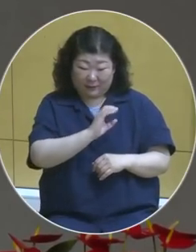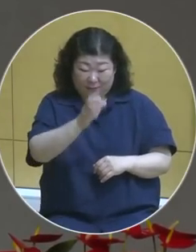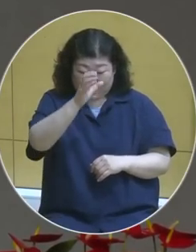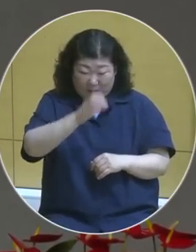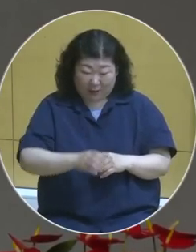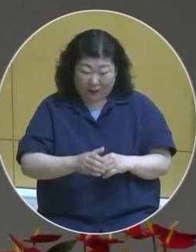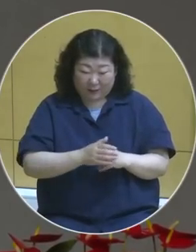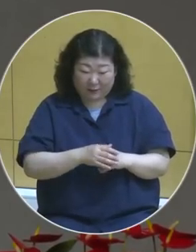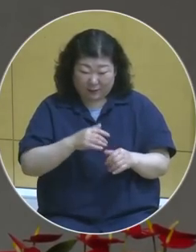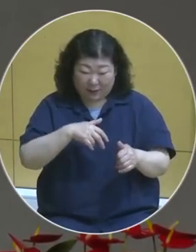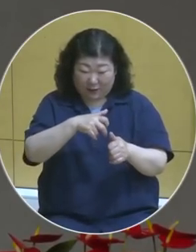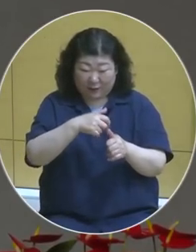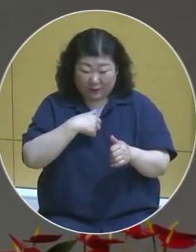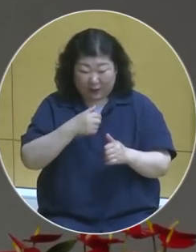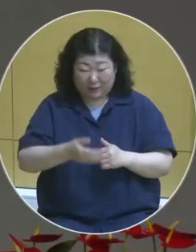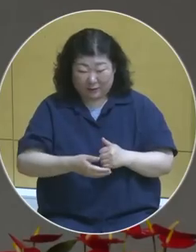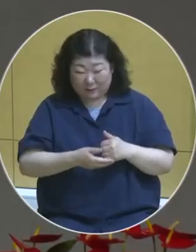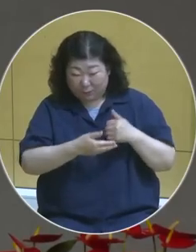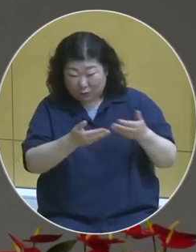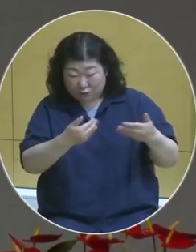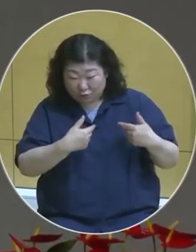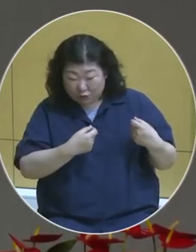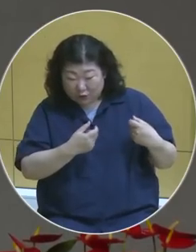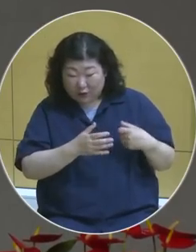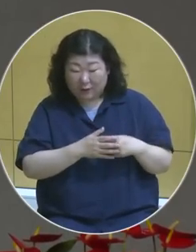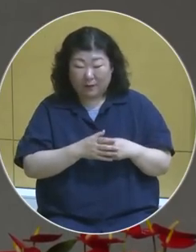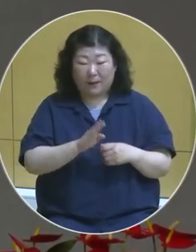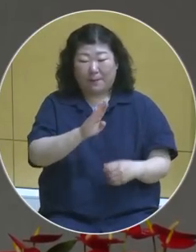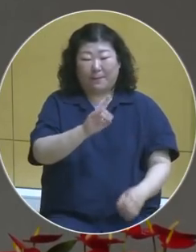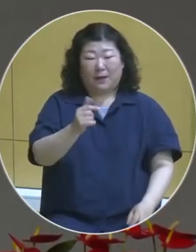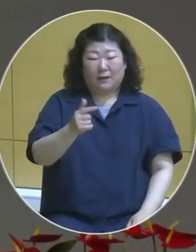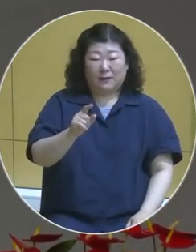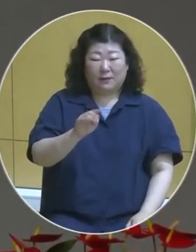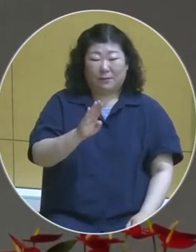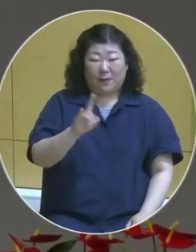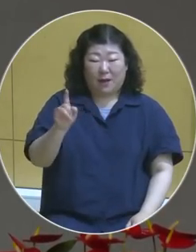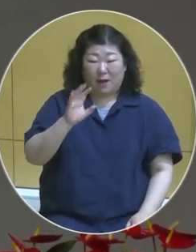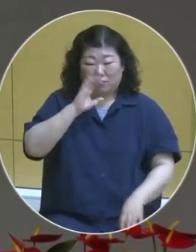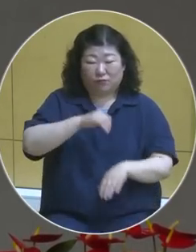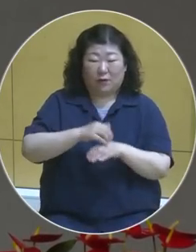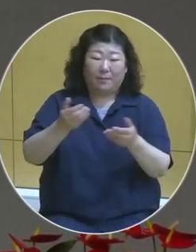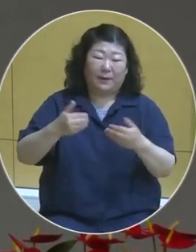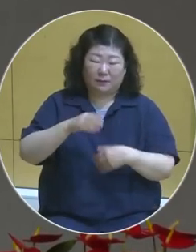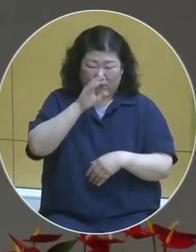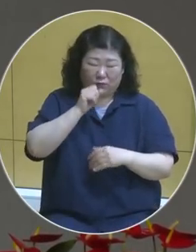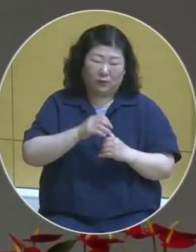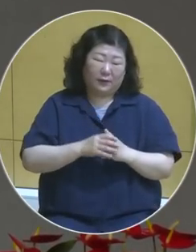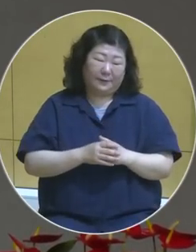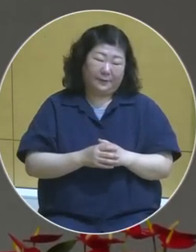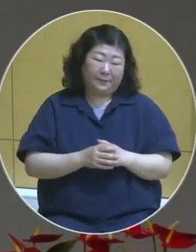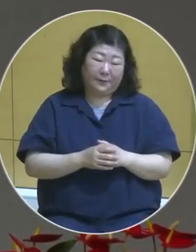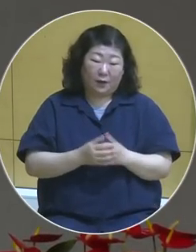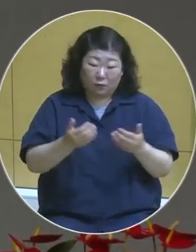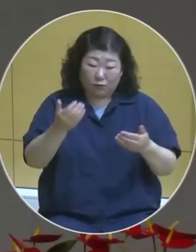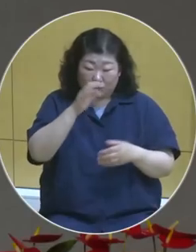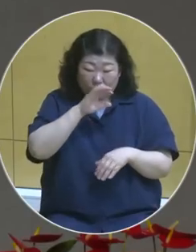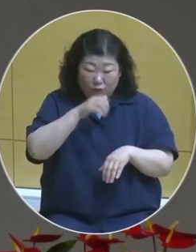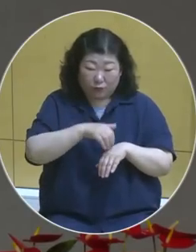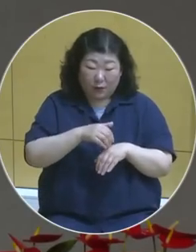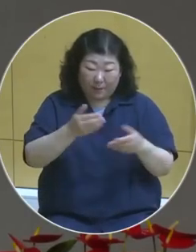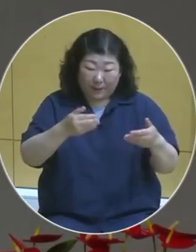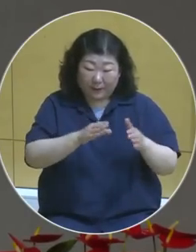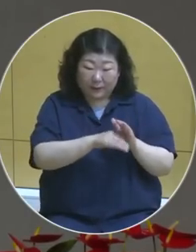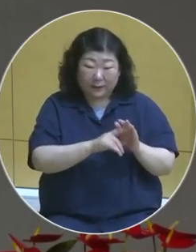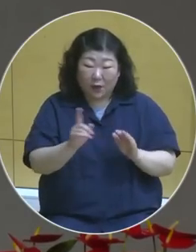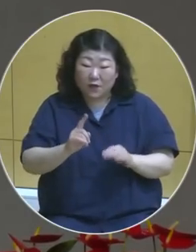싶다 그런 마음을 갖고 있는 분이 있다면 바나바 훈련을 받으시면 좋습니다. 바나바 훈련 받을 때 어떻게 합니까? 주님께서 바나바를